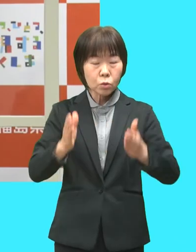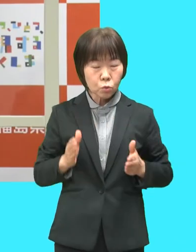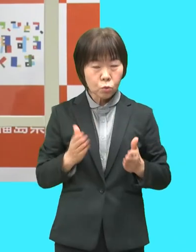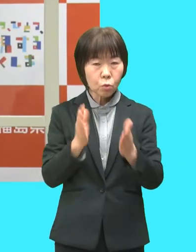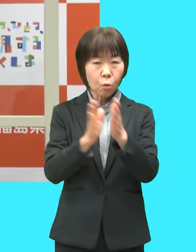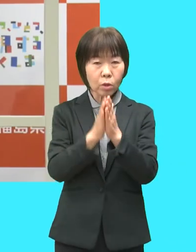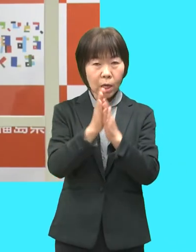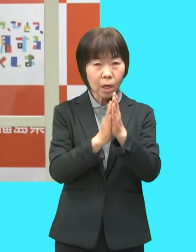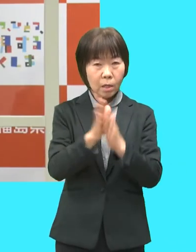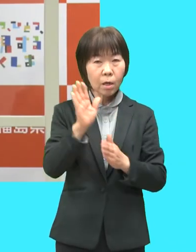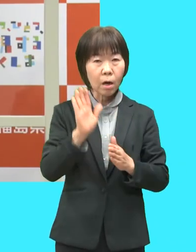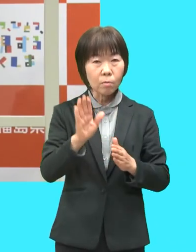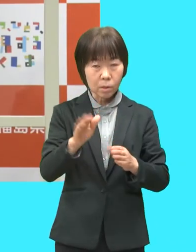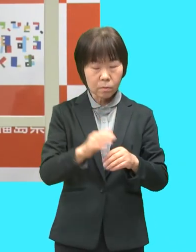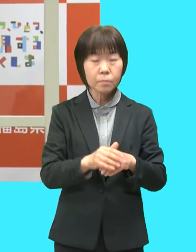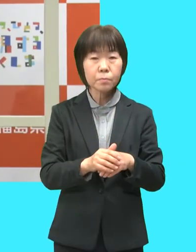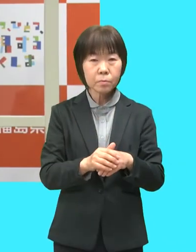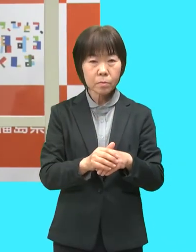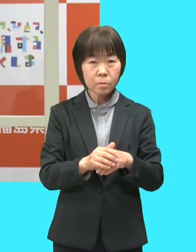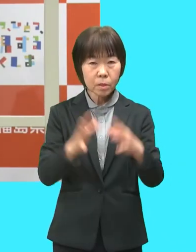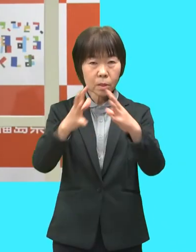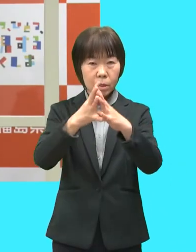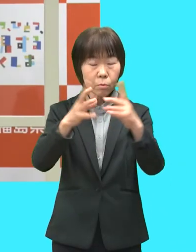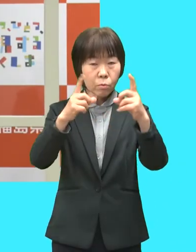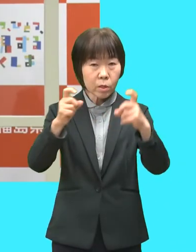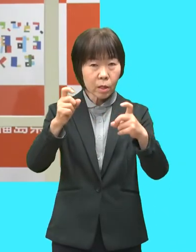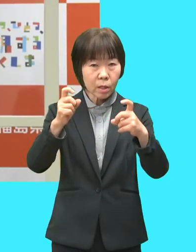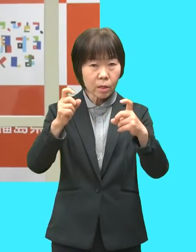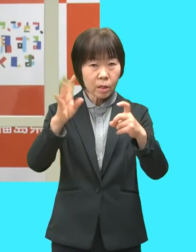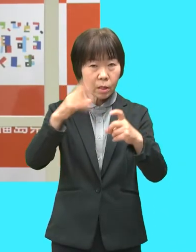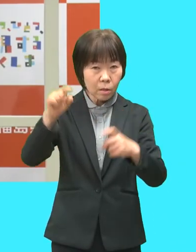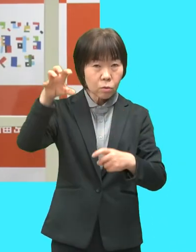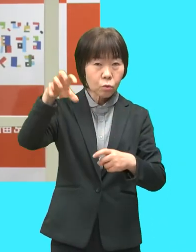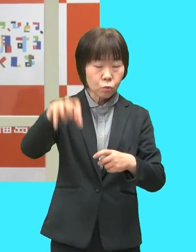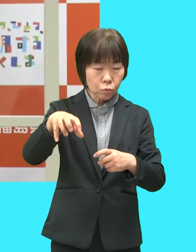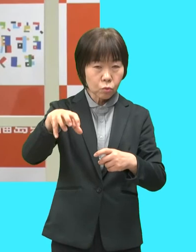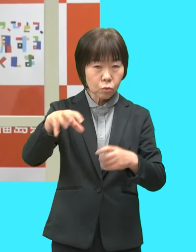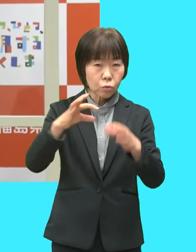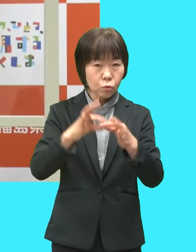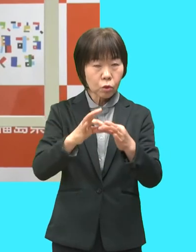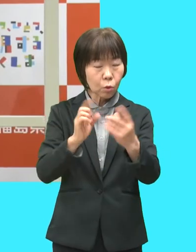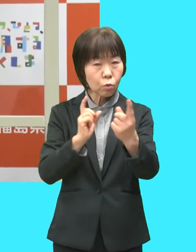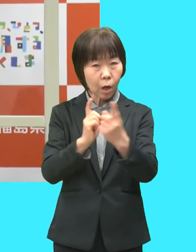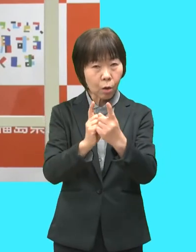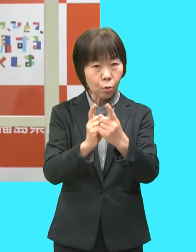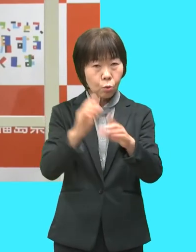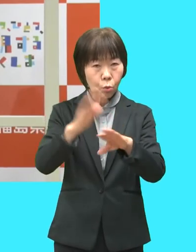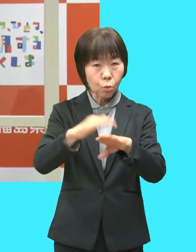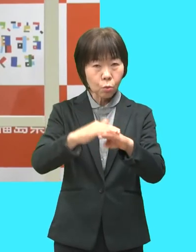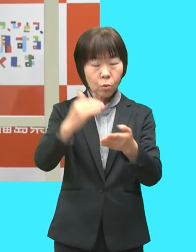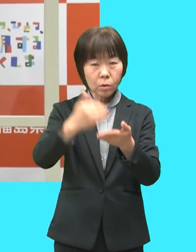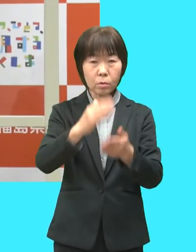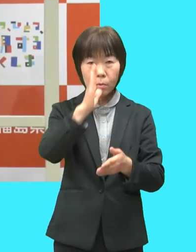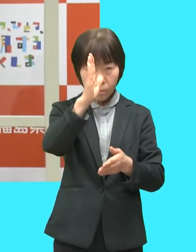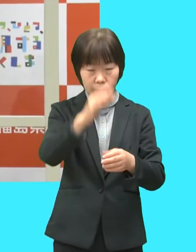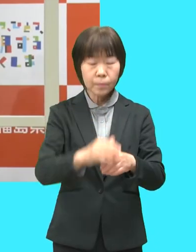している状況だと思いますけれども、宮城についてはどのような対応を考えていらっしゃるのか、